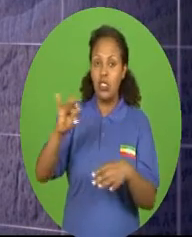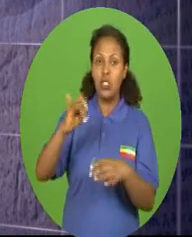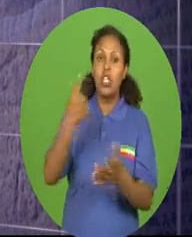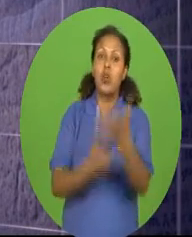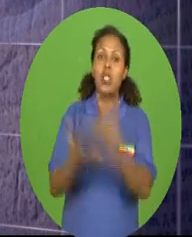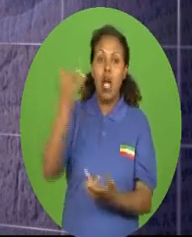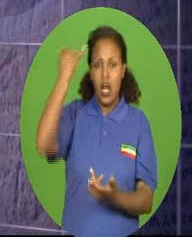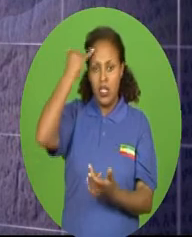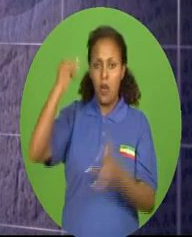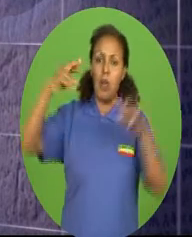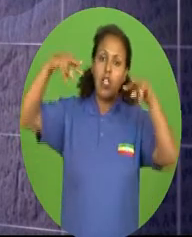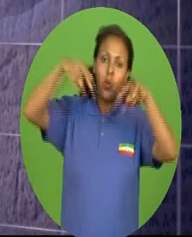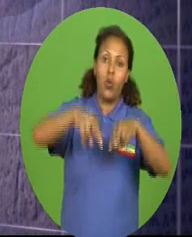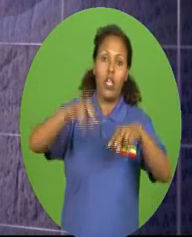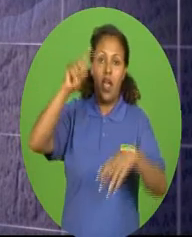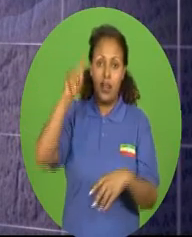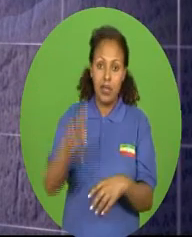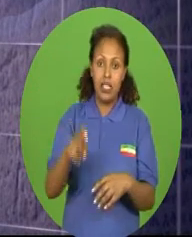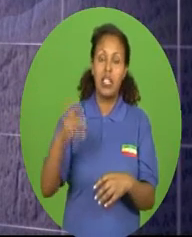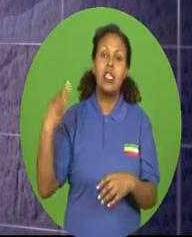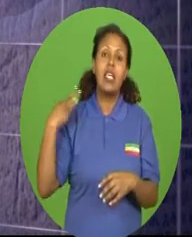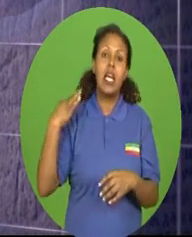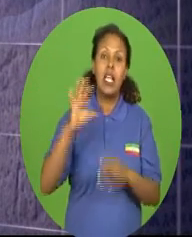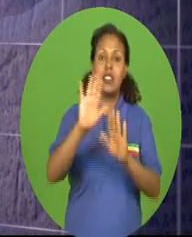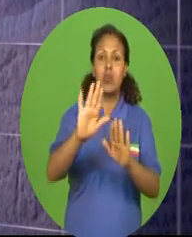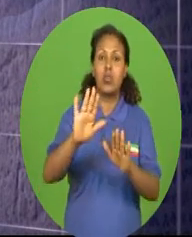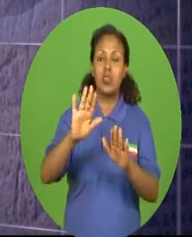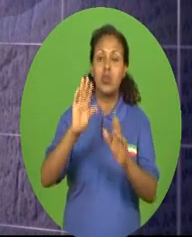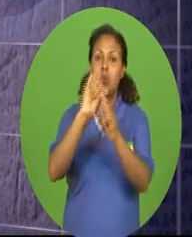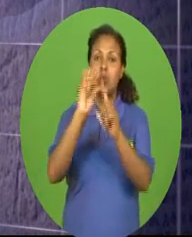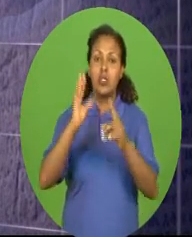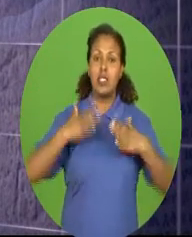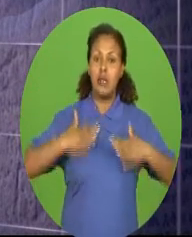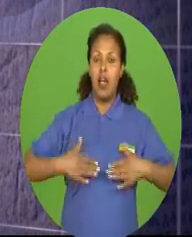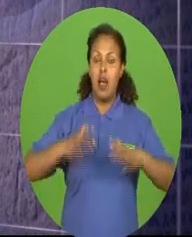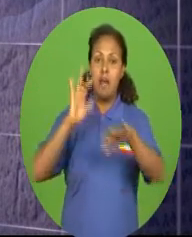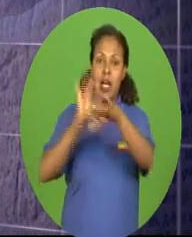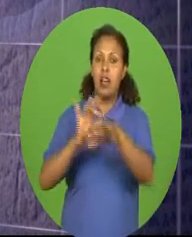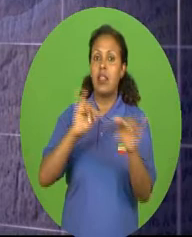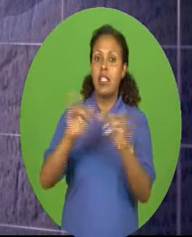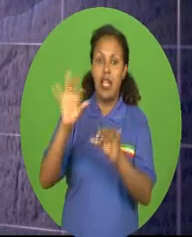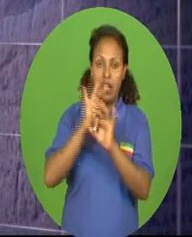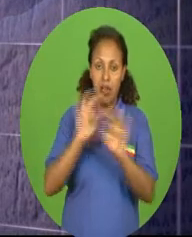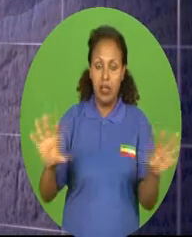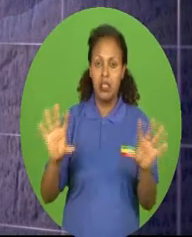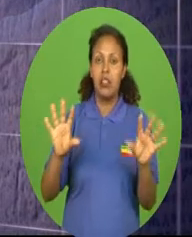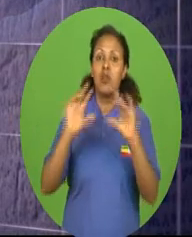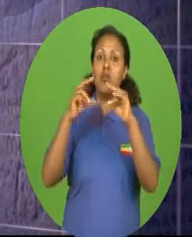እንጂ የውይይት ሐሳቡ ማተኮር ያለበት የግለሰቦችን ሰብእና መንካት